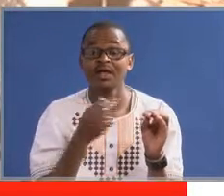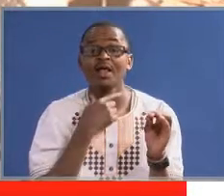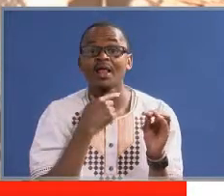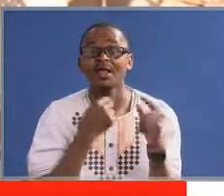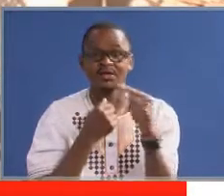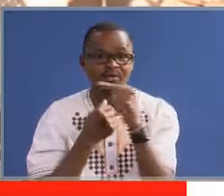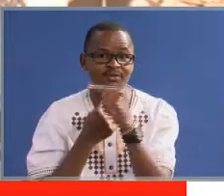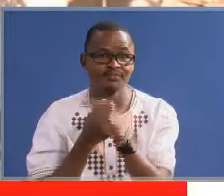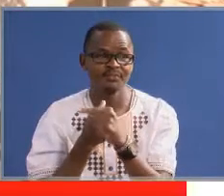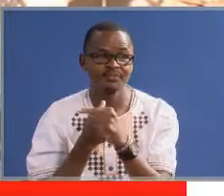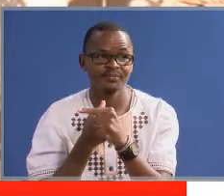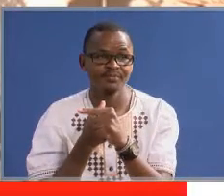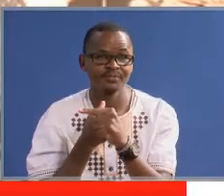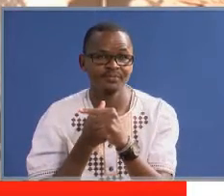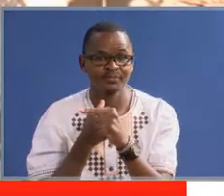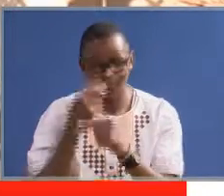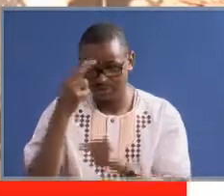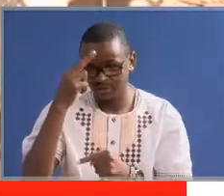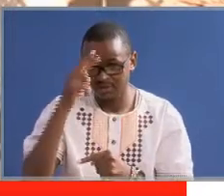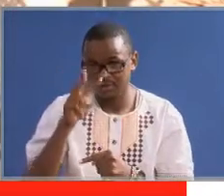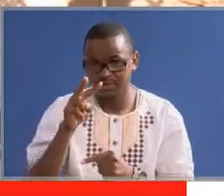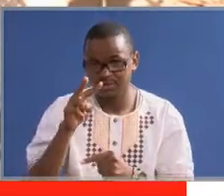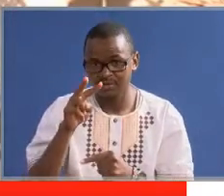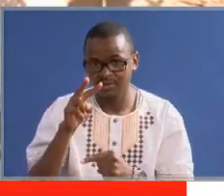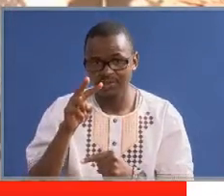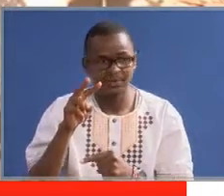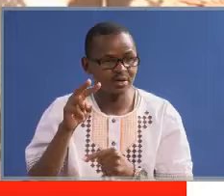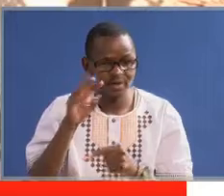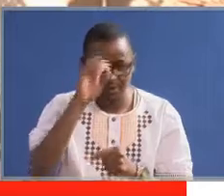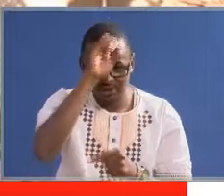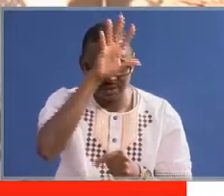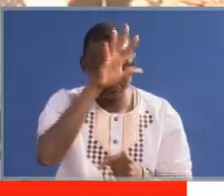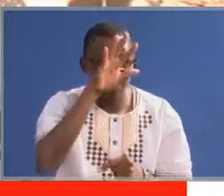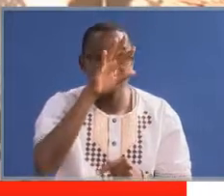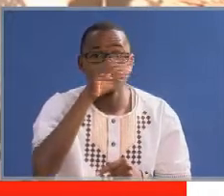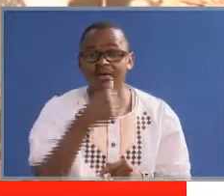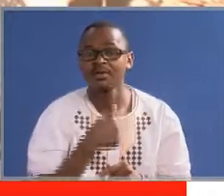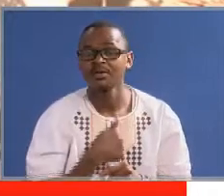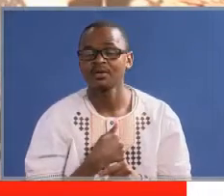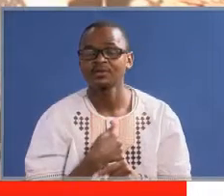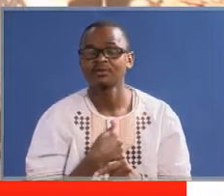hiki. Nimeona hiyo ni maajabu mbele yangu.